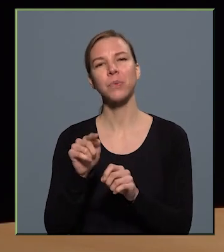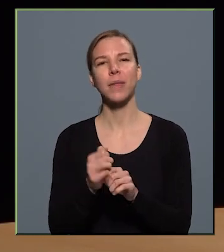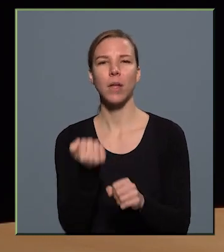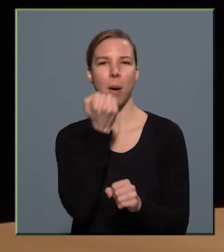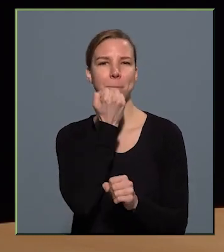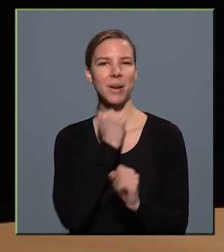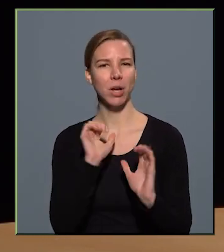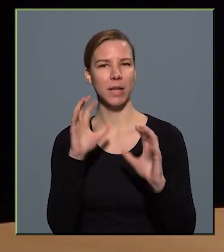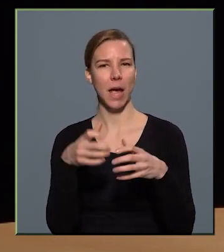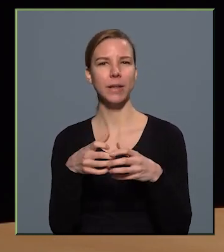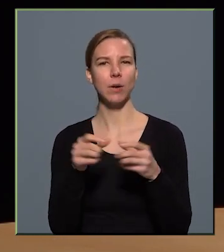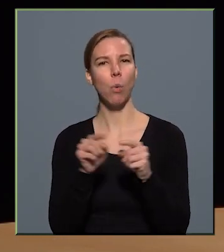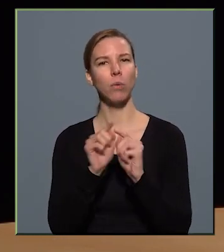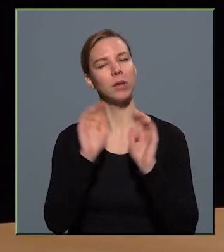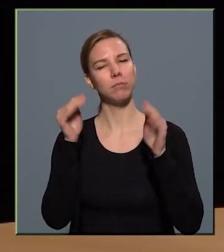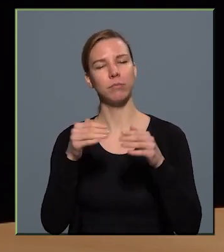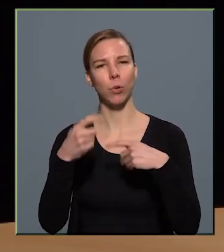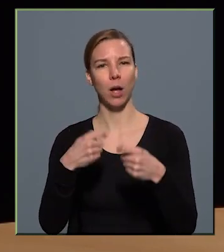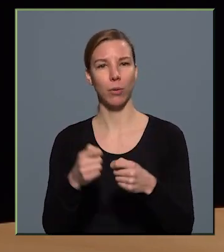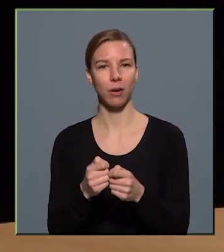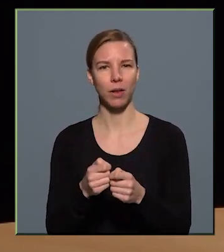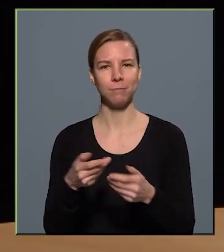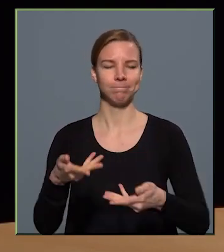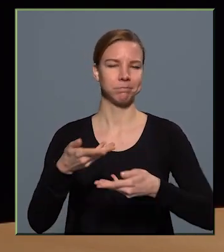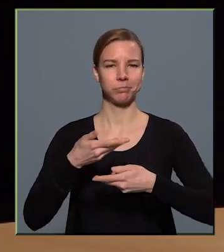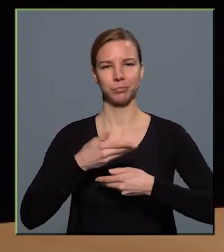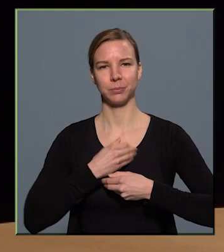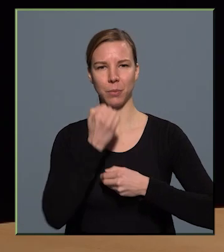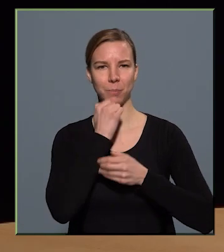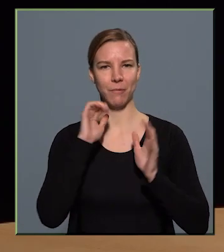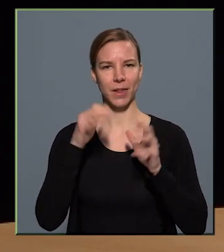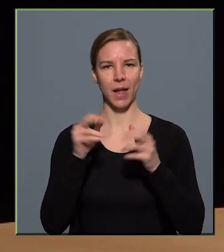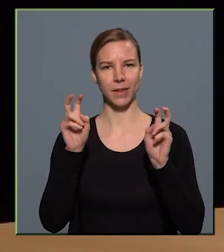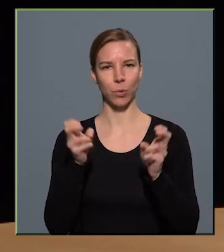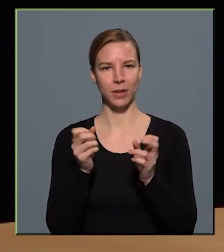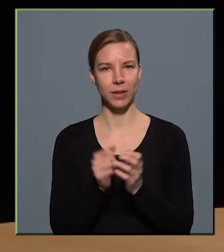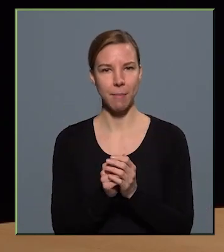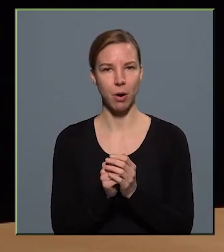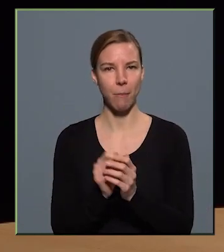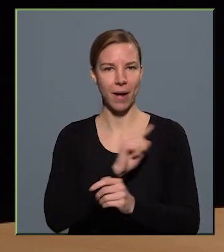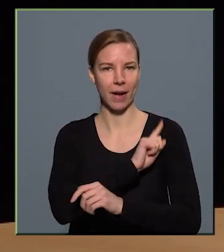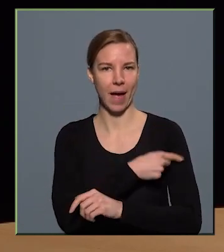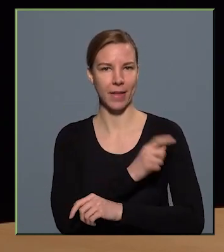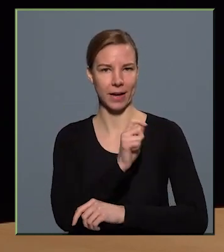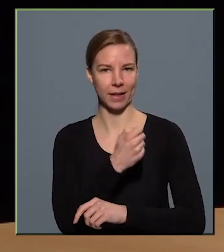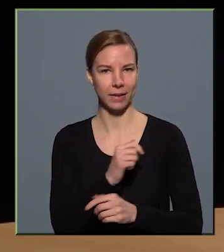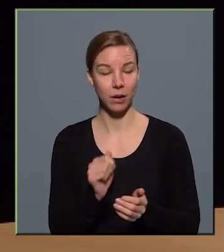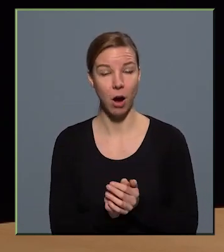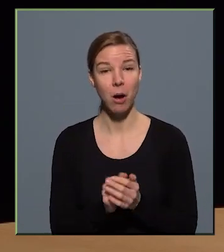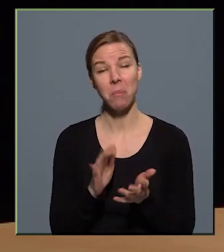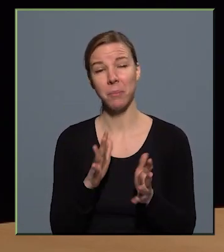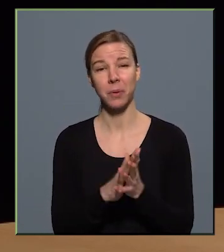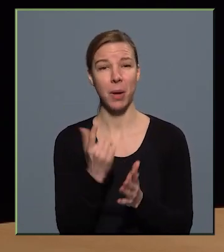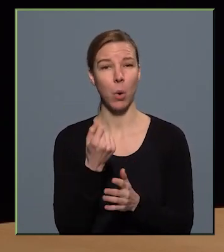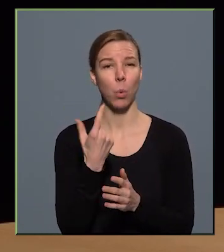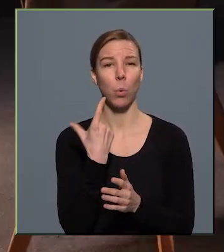ez az energetikai privatizáció. És aztán ez így rajtam maradt, és hát tényleg aztán igazából most már azt mondhatjuk, hogy akkor így nagyjából majdnem 25 éve foglalkozom